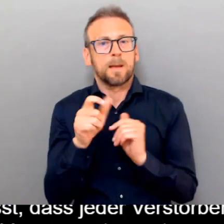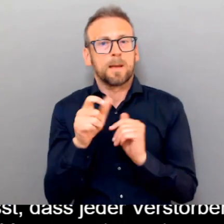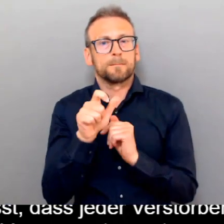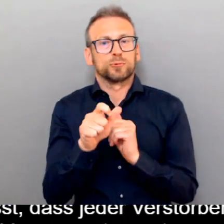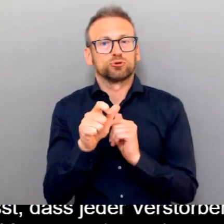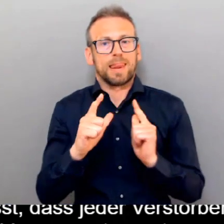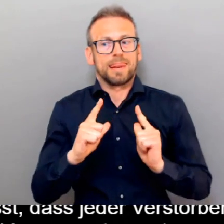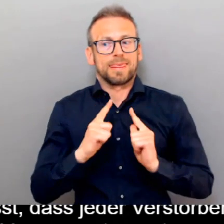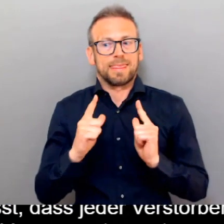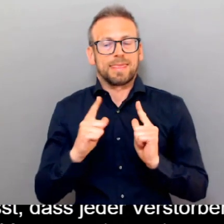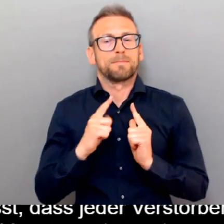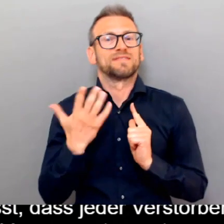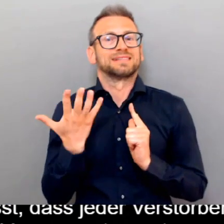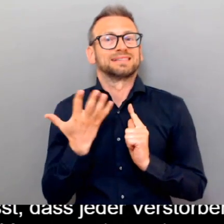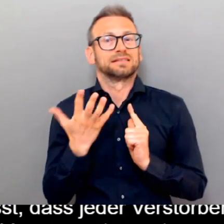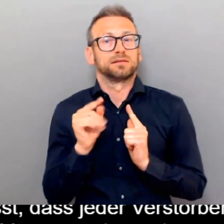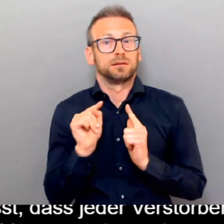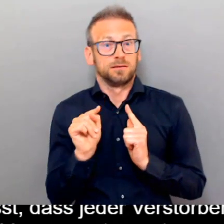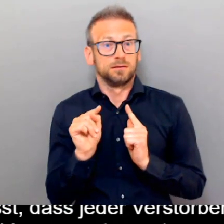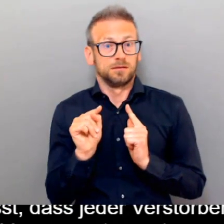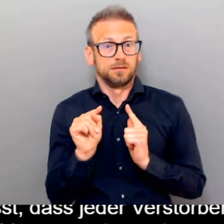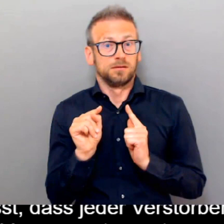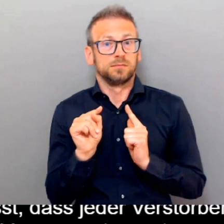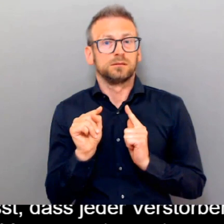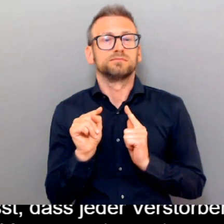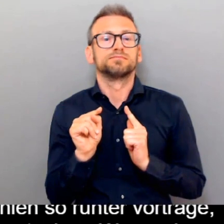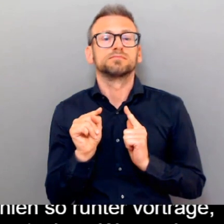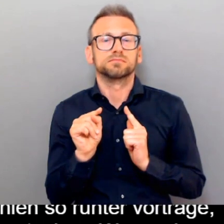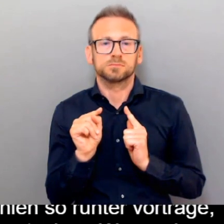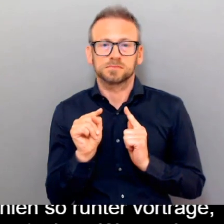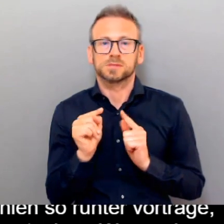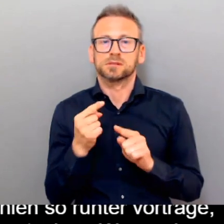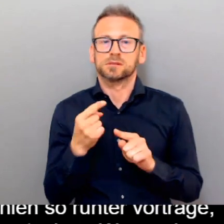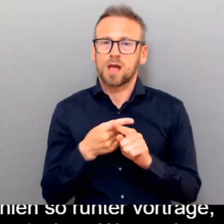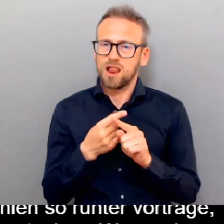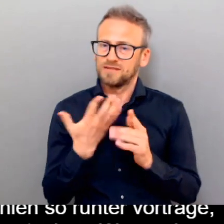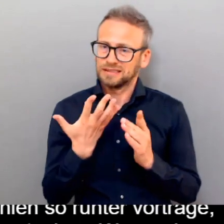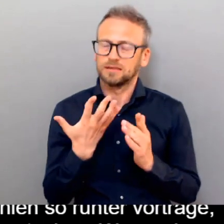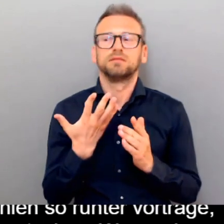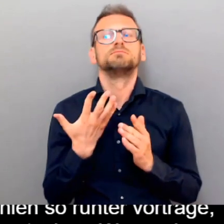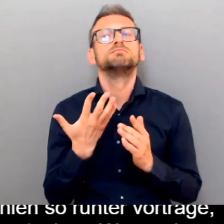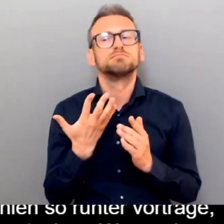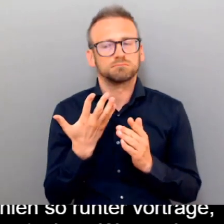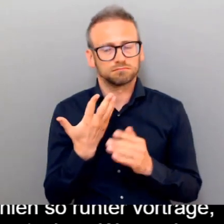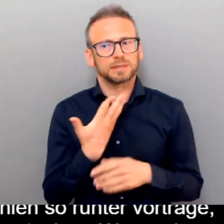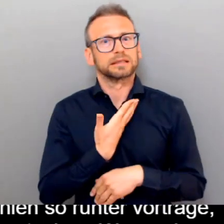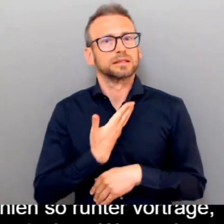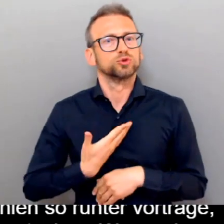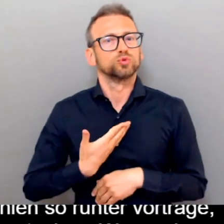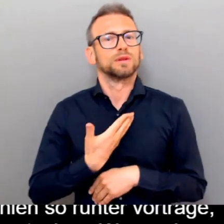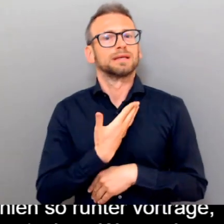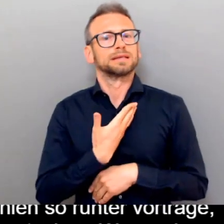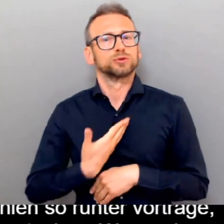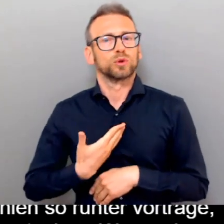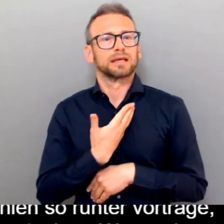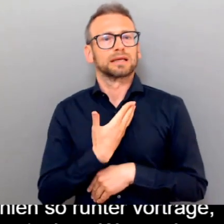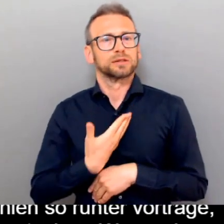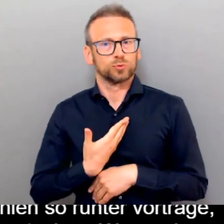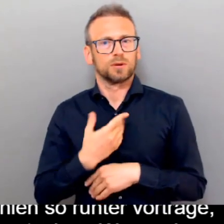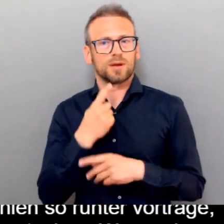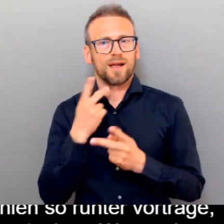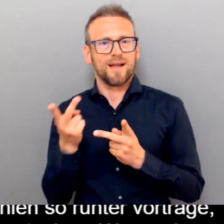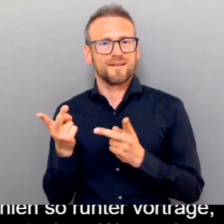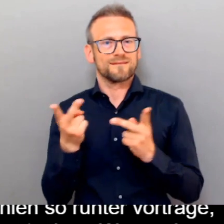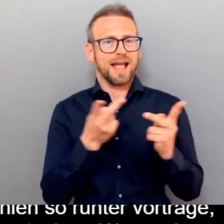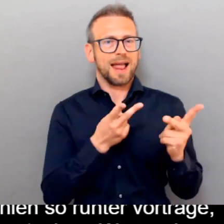haben. Sie merken, dass eben viele der Betroffenen bereits wieder auch gesund sind, was ja sehr erfreulich ist.